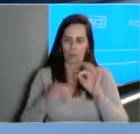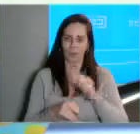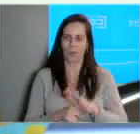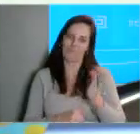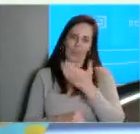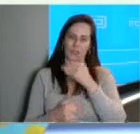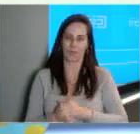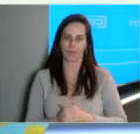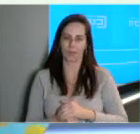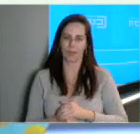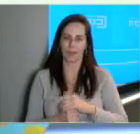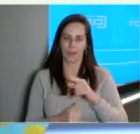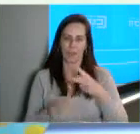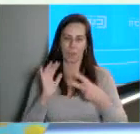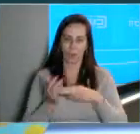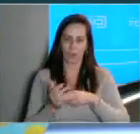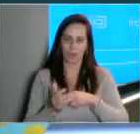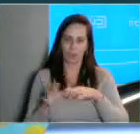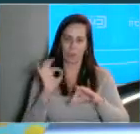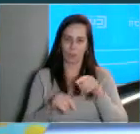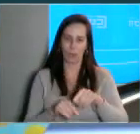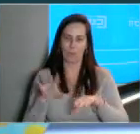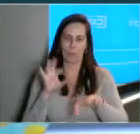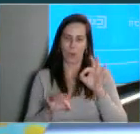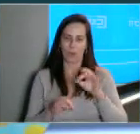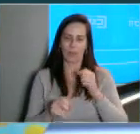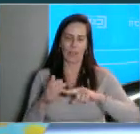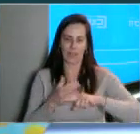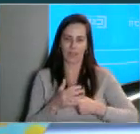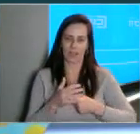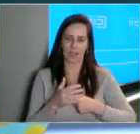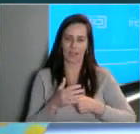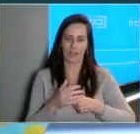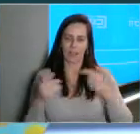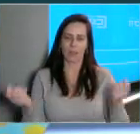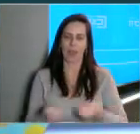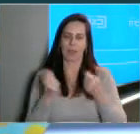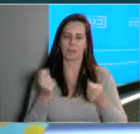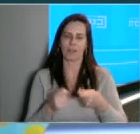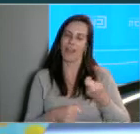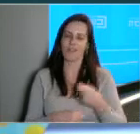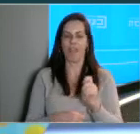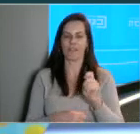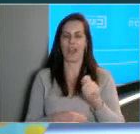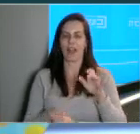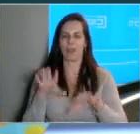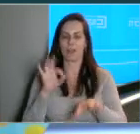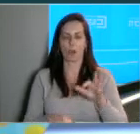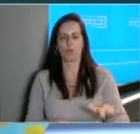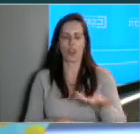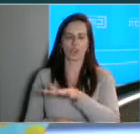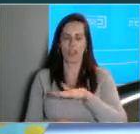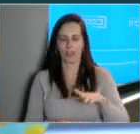נכון. בבקשה. אין ספק שהפוליטיקאים בבחירות הללו בחרו לשים דגש בקמפיין שלהם דווקא על הבחירות